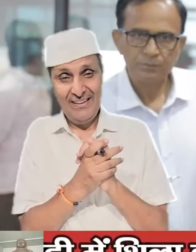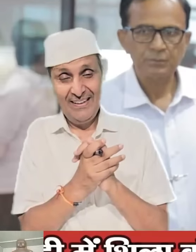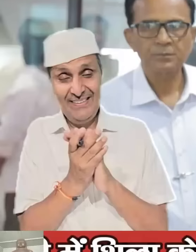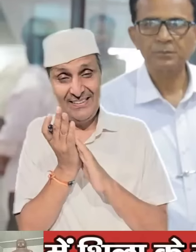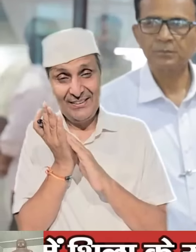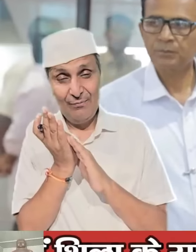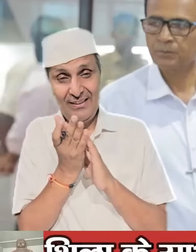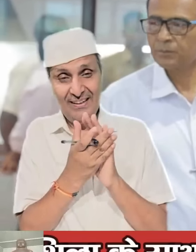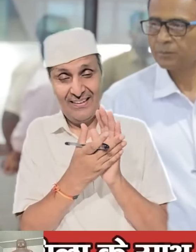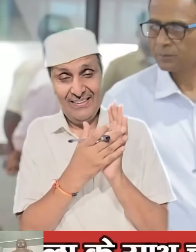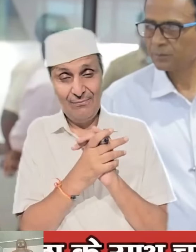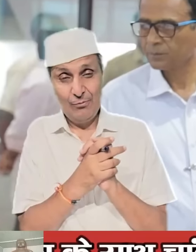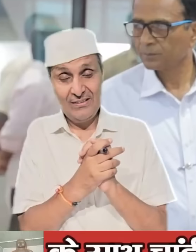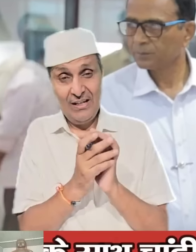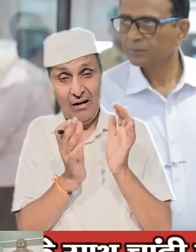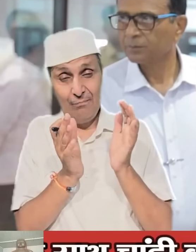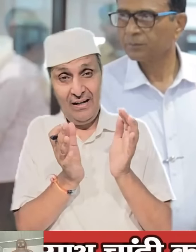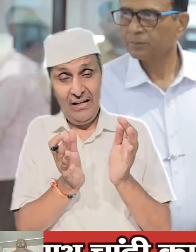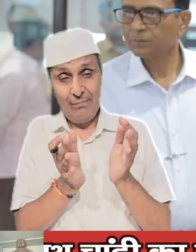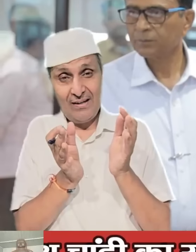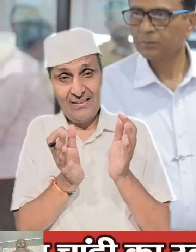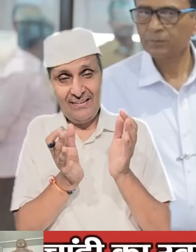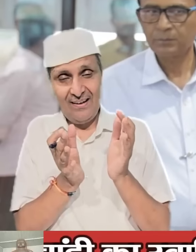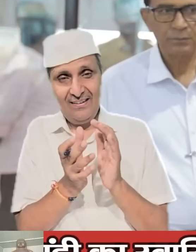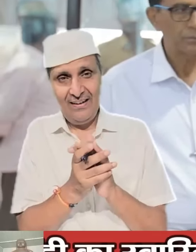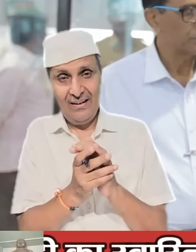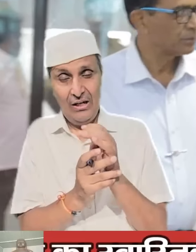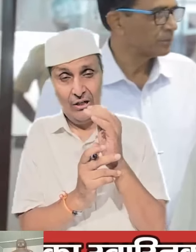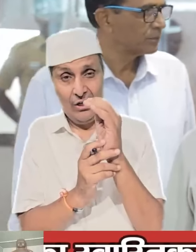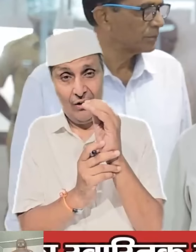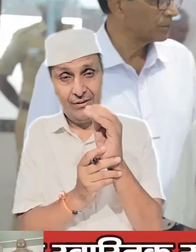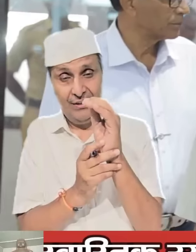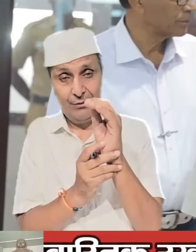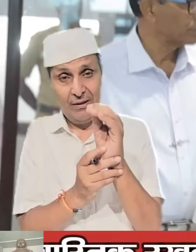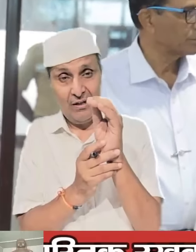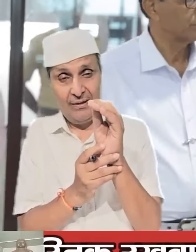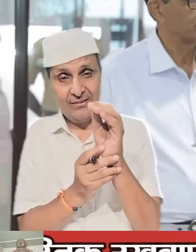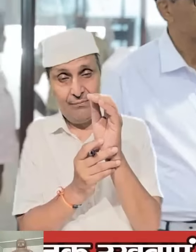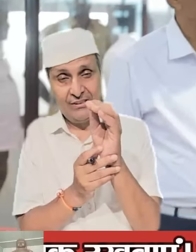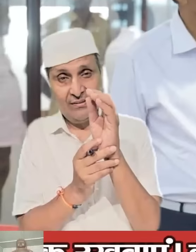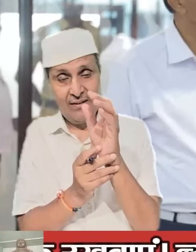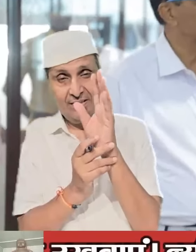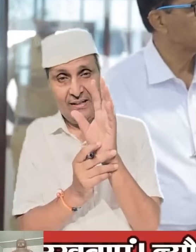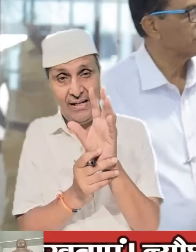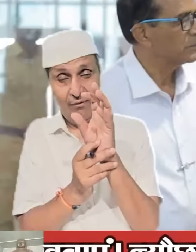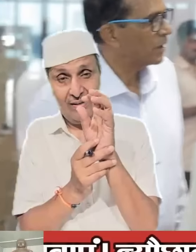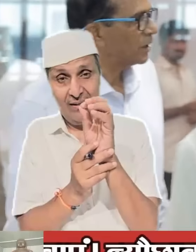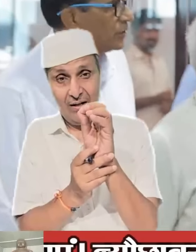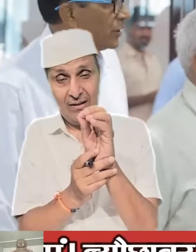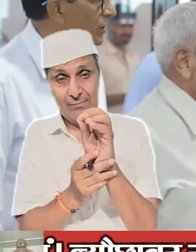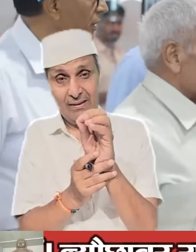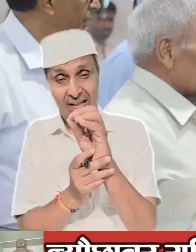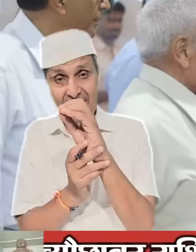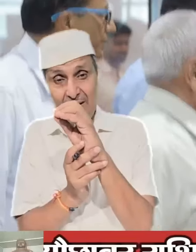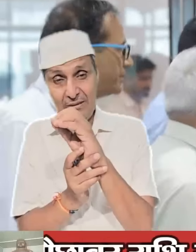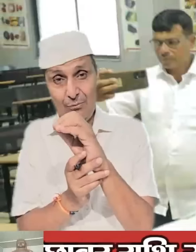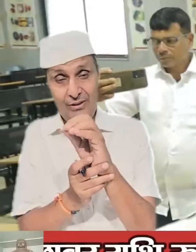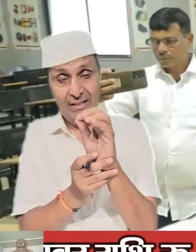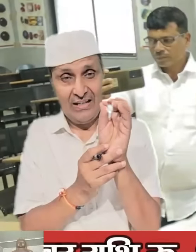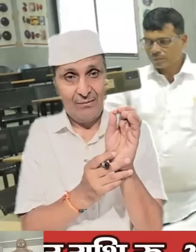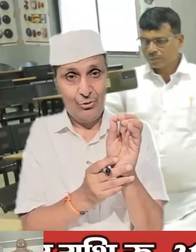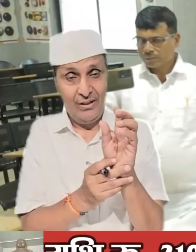साथ में तीर्थ क्षेत्र कमेटी के अध्यक्ष जम्मूपुरा जी, हमने एक प्रकार से ठान लिया है कि हर तीर्थ पर हमें सर्वेक्षण करने जाना है, वहाँ क्या खास बातें हैं,